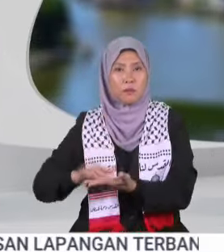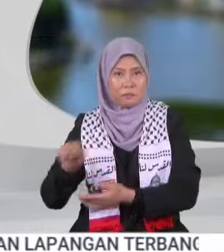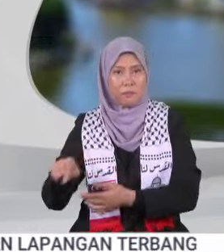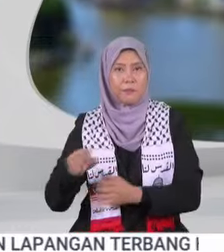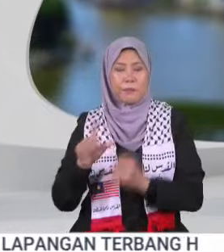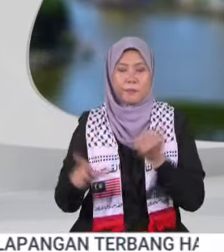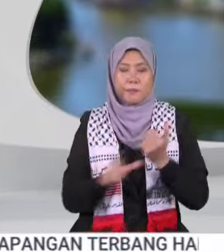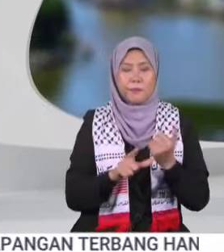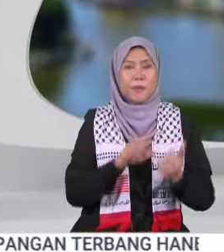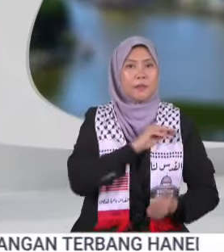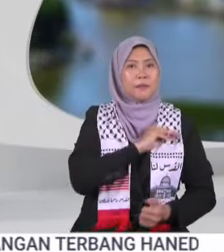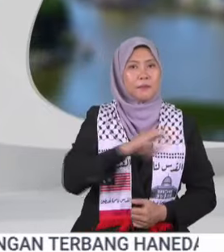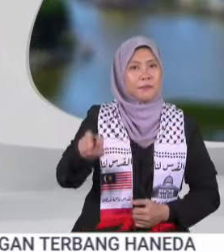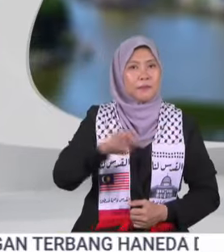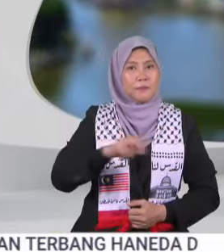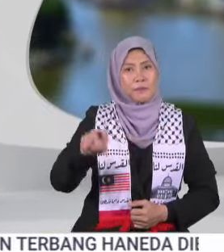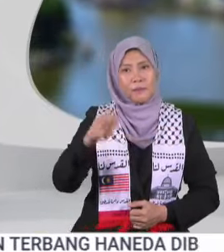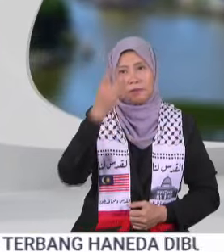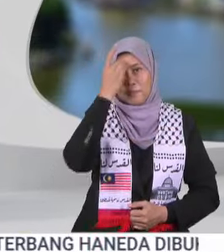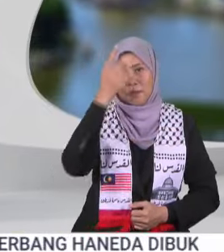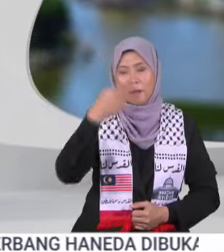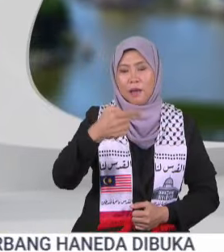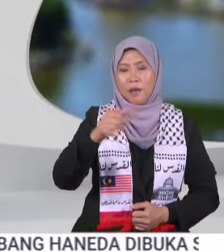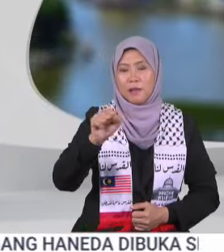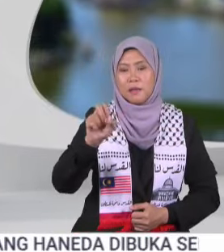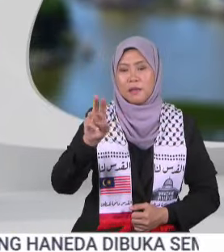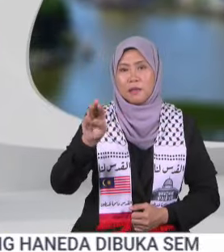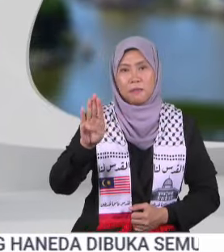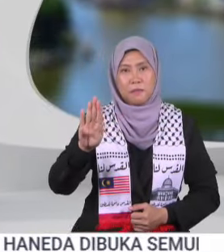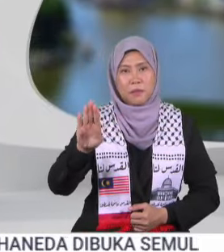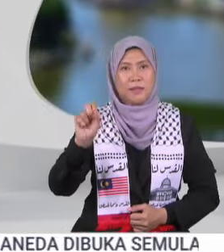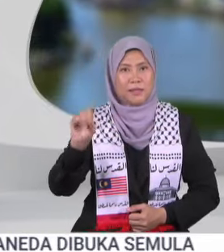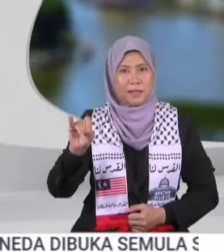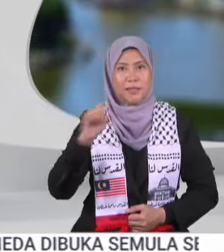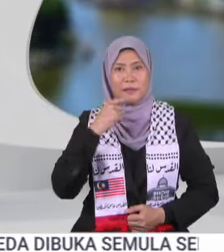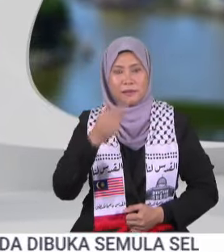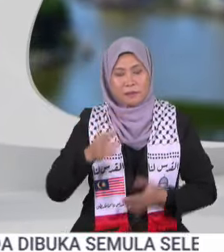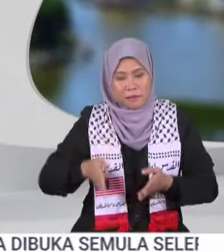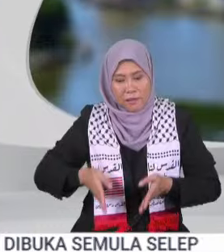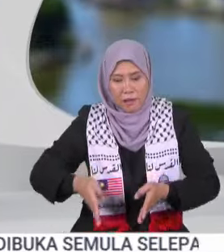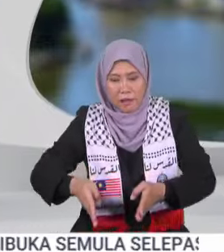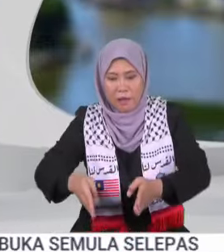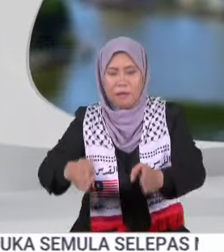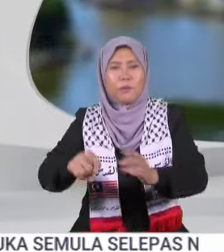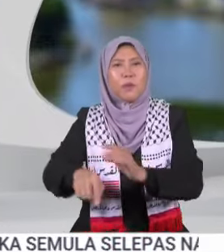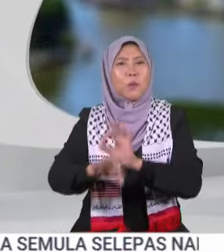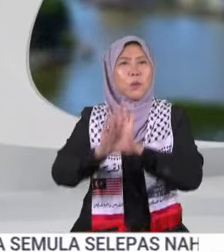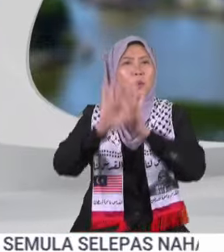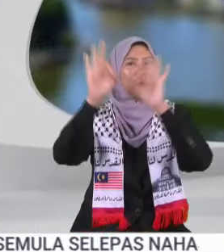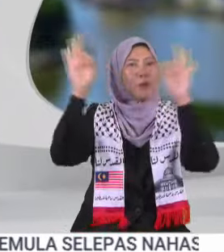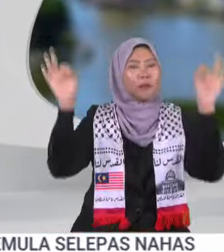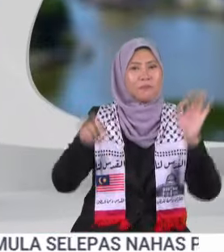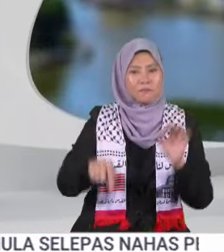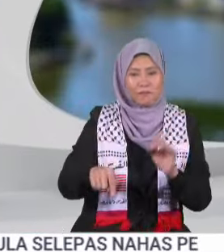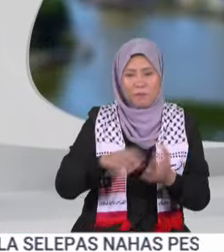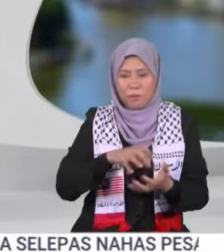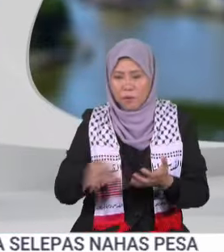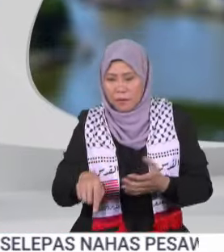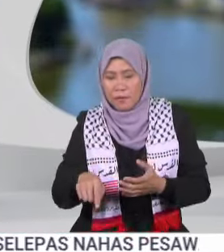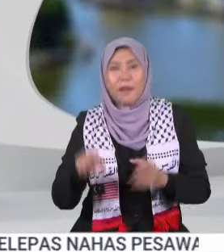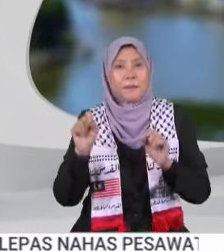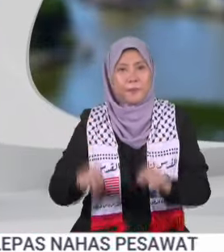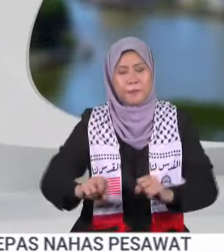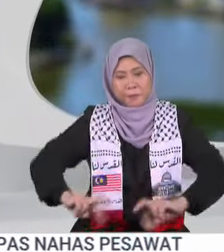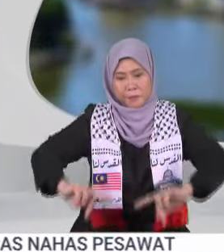timbalan menteri pengangkutan Datuk Hasbi Habibullah berkata jalan yang diimpikan rakyat sejak sekian lama itu juga akan menjadi